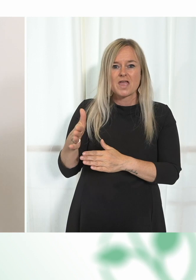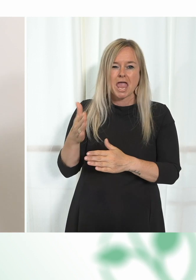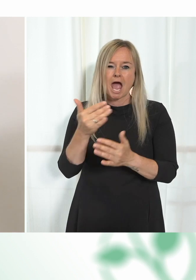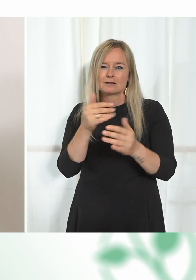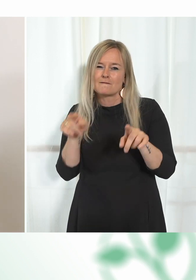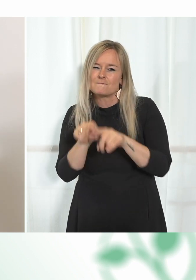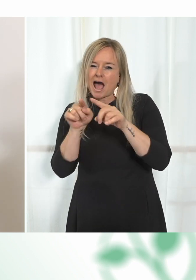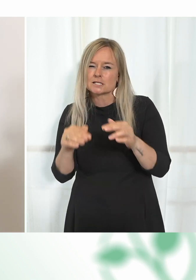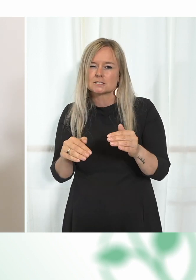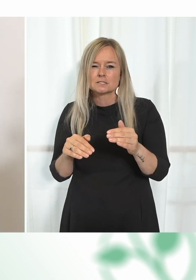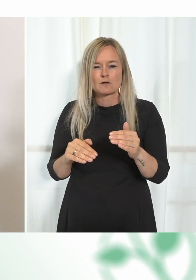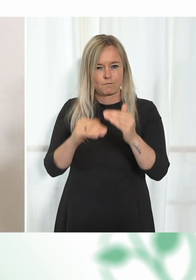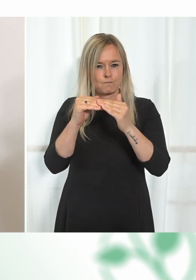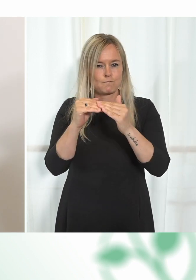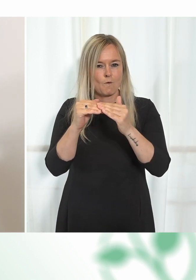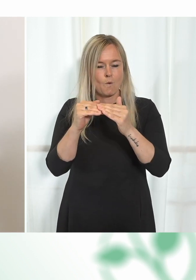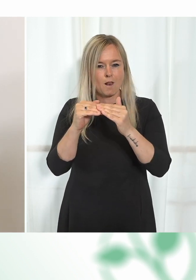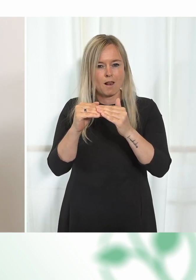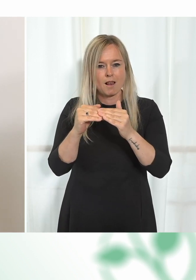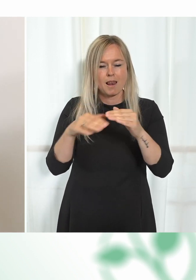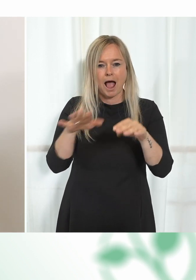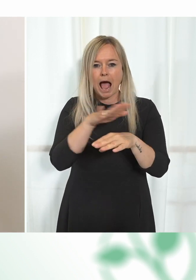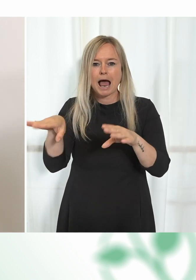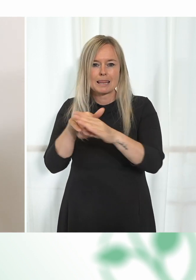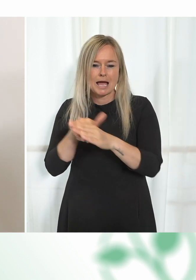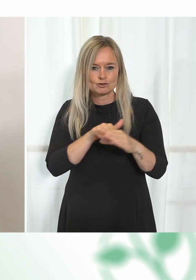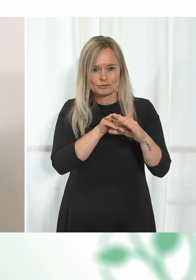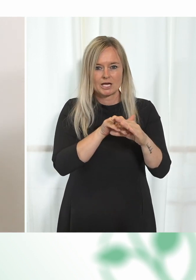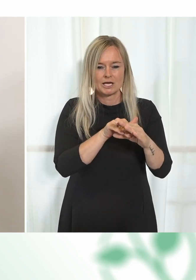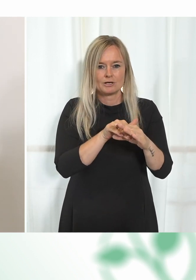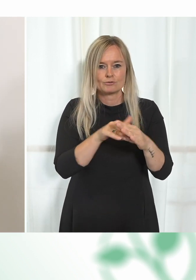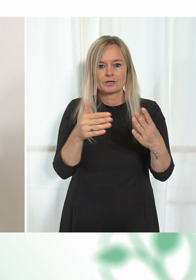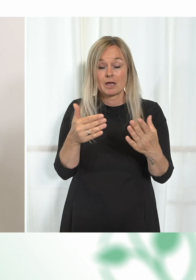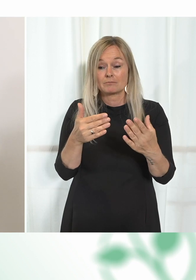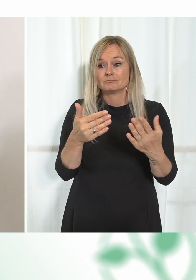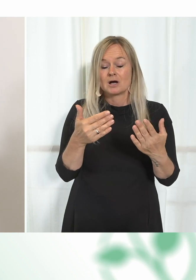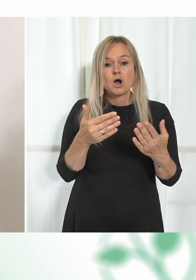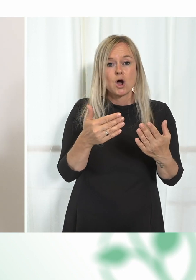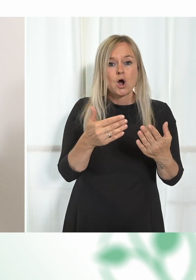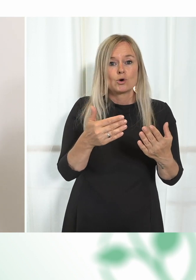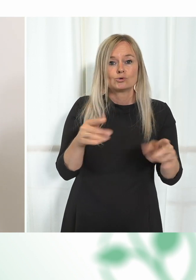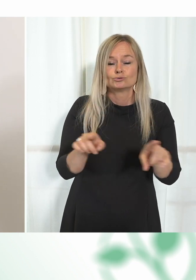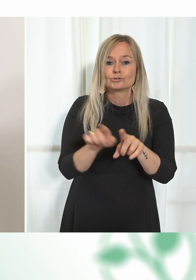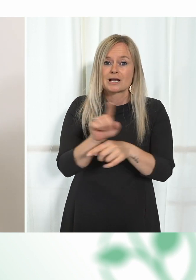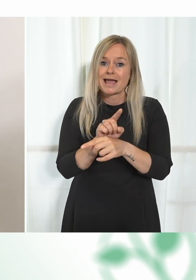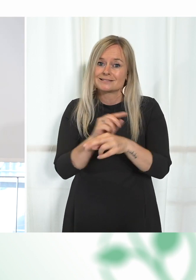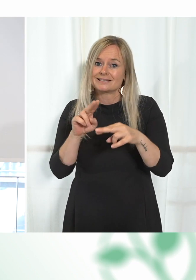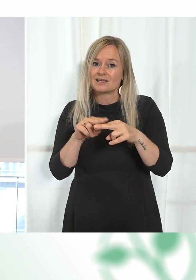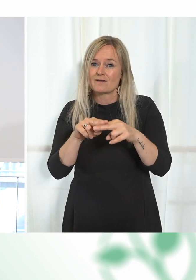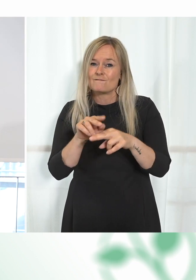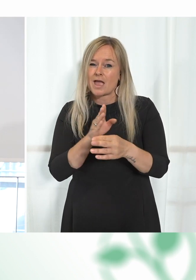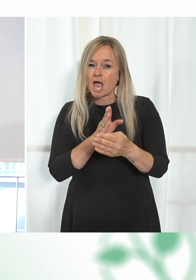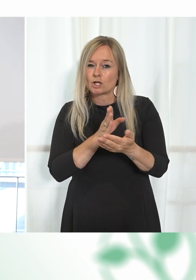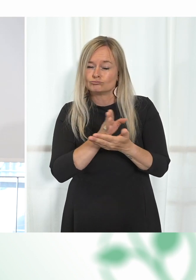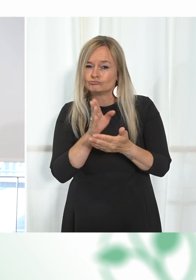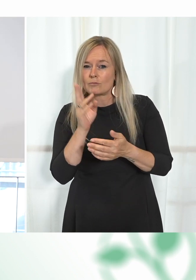haben, glaube ich, aktuell fast 700.000 Menschen in Beschäftigung. Das ist auch ein All-Time-High. Und gleichzeitig, wenn wir aber durch die Unternehmen fahren